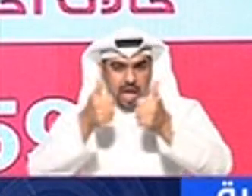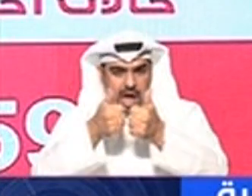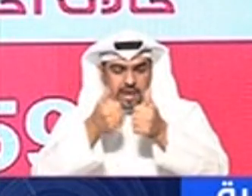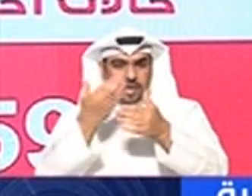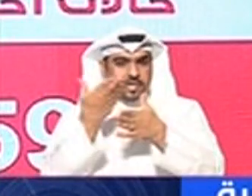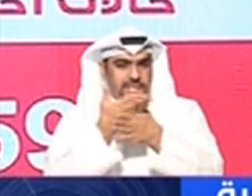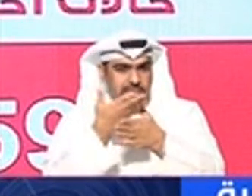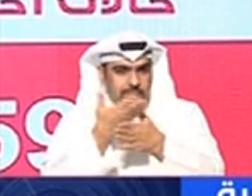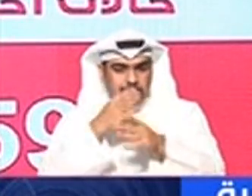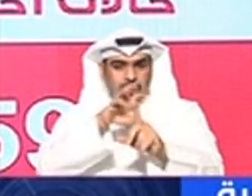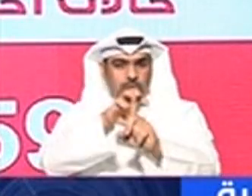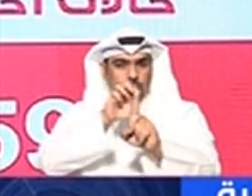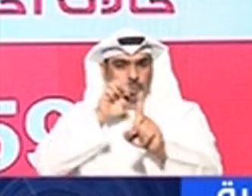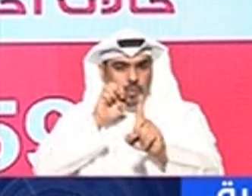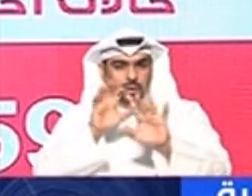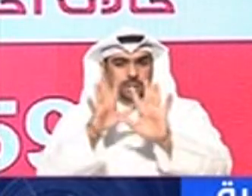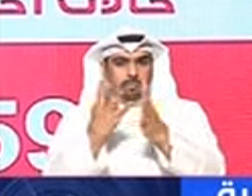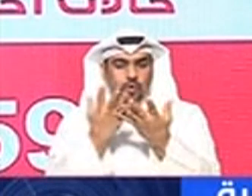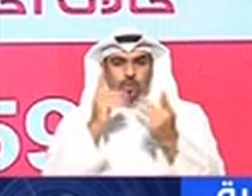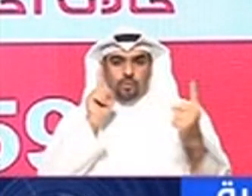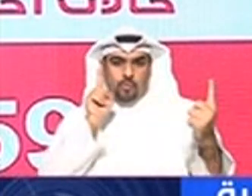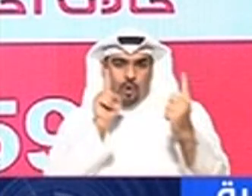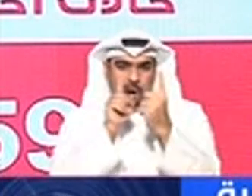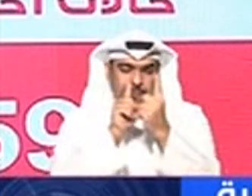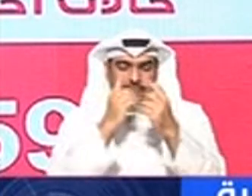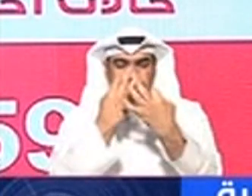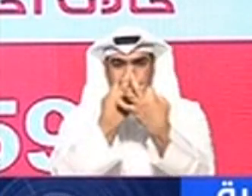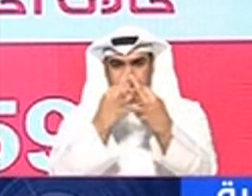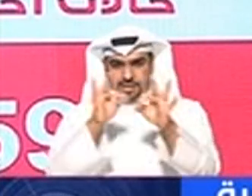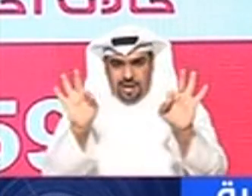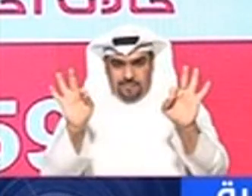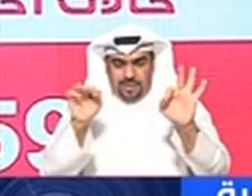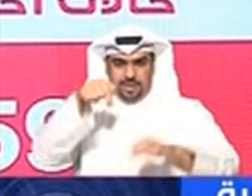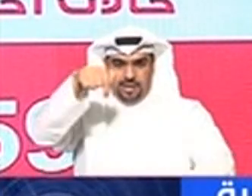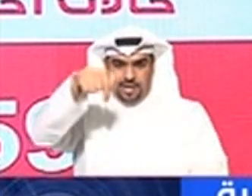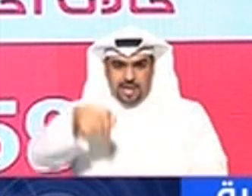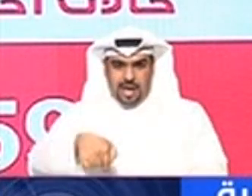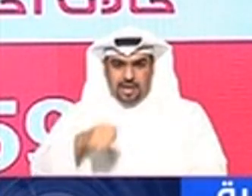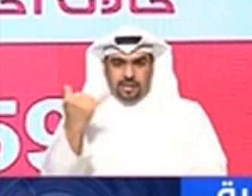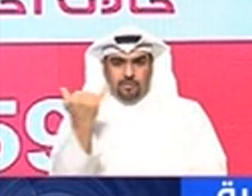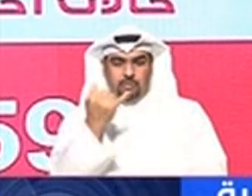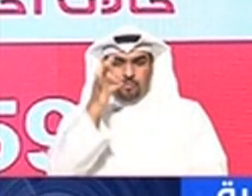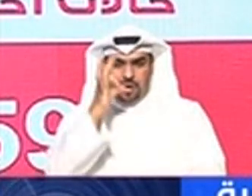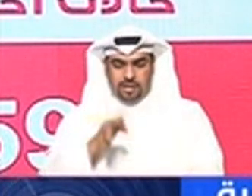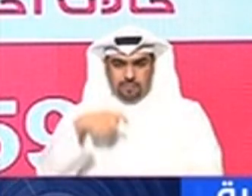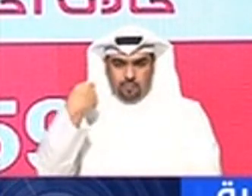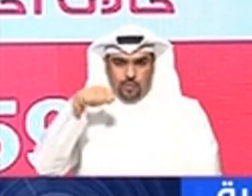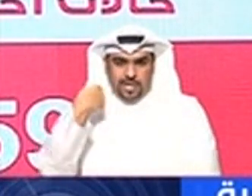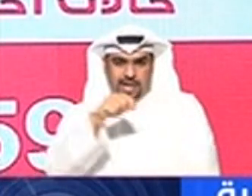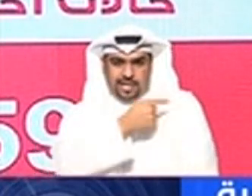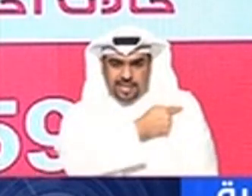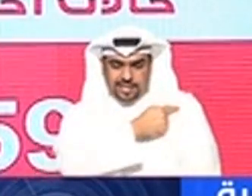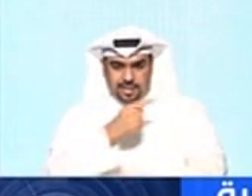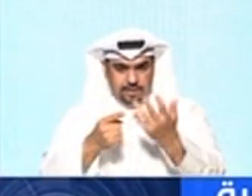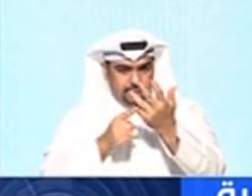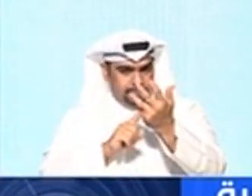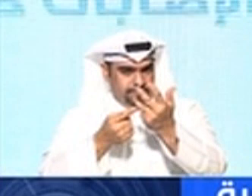إلى اتخاذ كافة الإجراءات الوقائية اللازمة المعتمدة في وزارة الصحة في هذا الشأن.